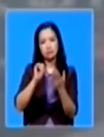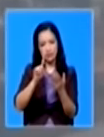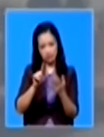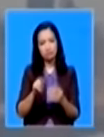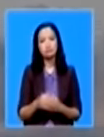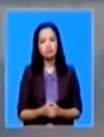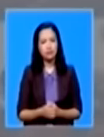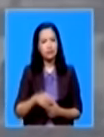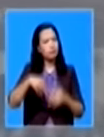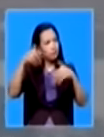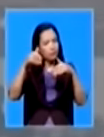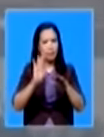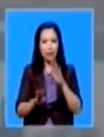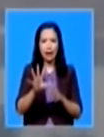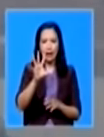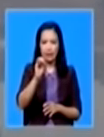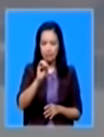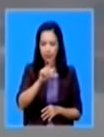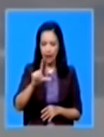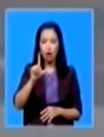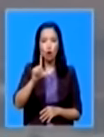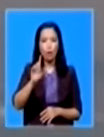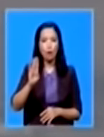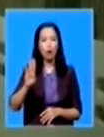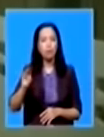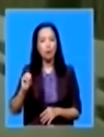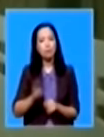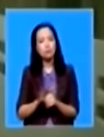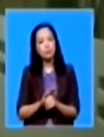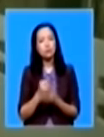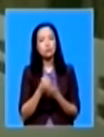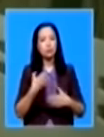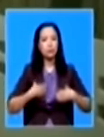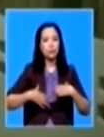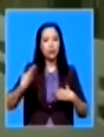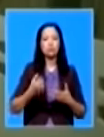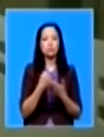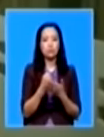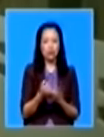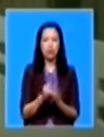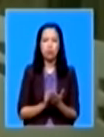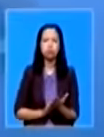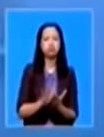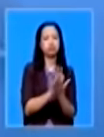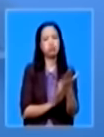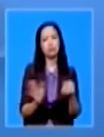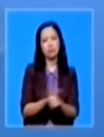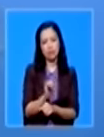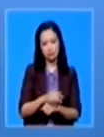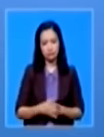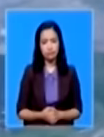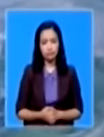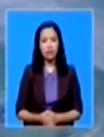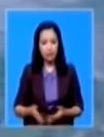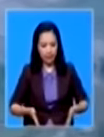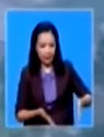ำประมาณสัก50ล้านลูกบาศก์เมตรนะก็พอบรรเทาไปได้บ้างแต่มันไม่ทั่วถึงไงเพราะมีในเขตชลประทานนอกเขตชล